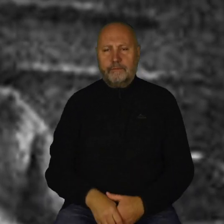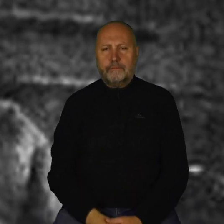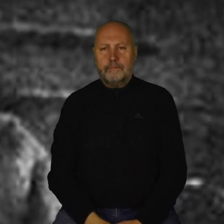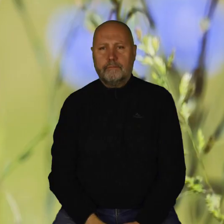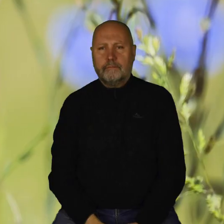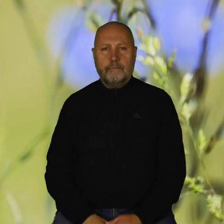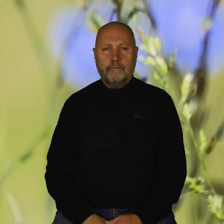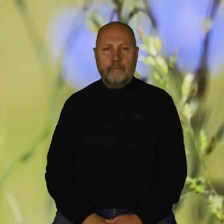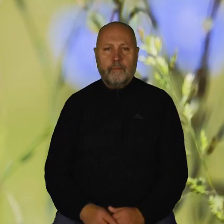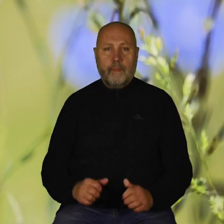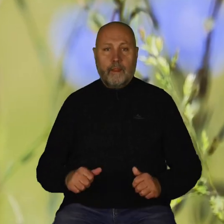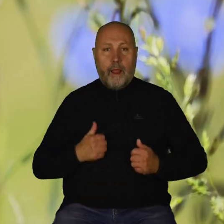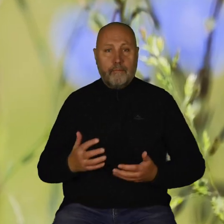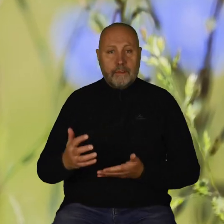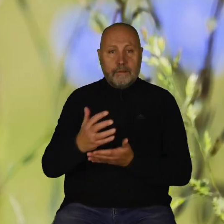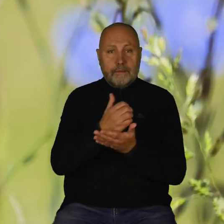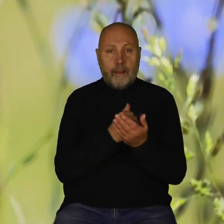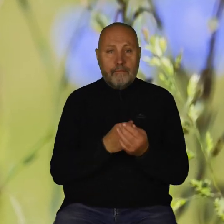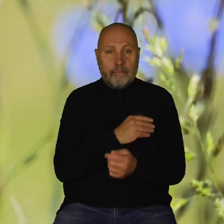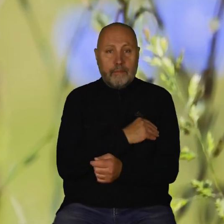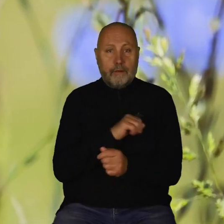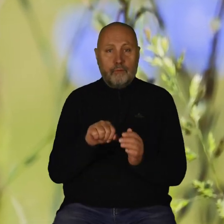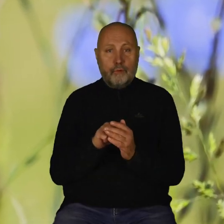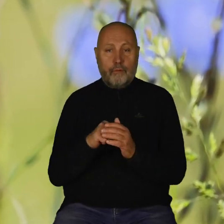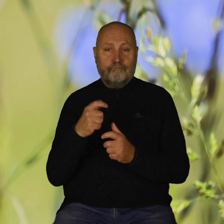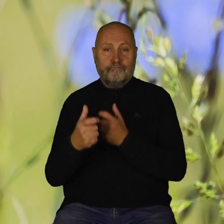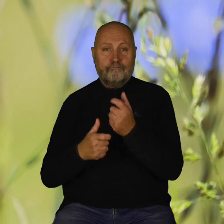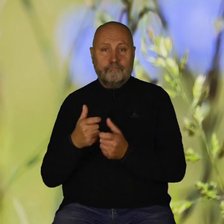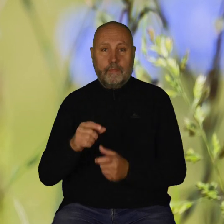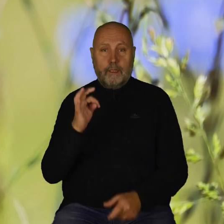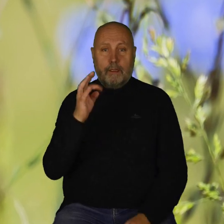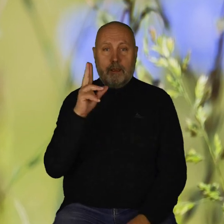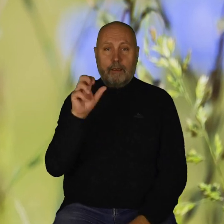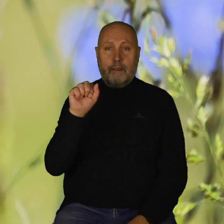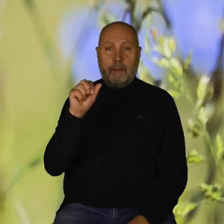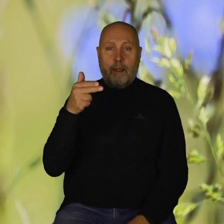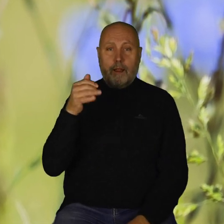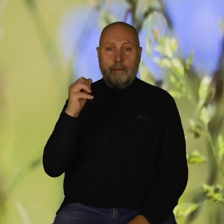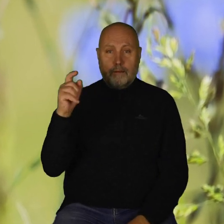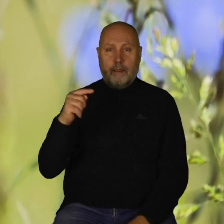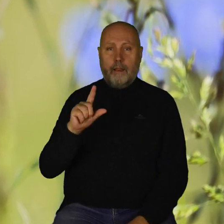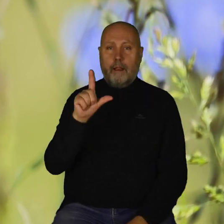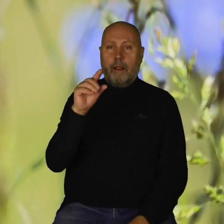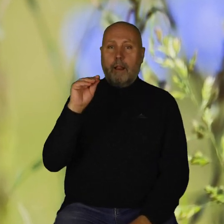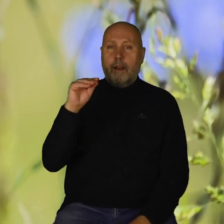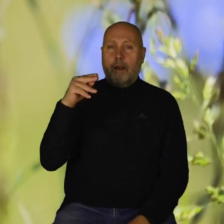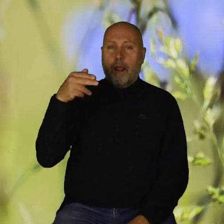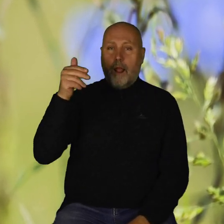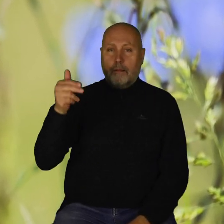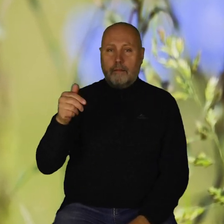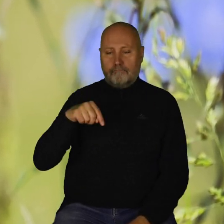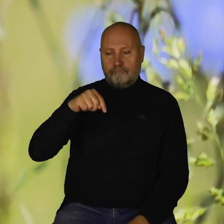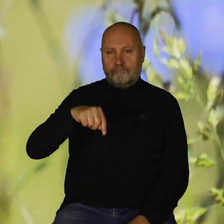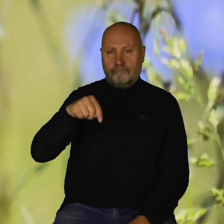wsi aby uzyskać surowiec do wyrobu tkanin len siano na początku